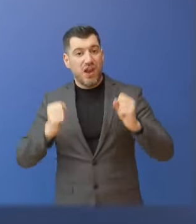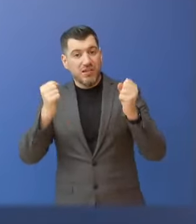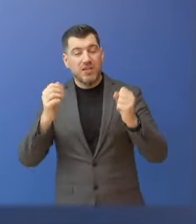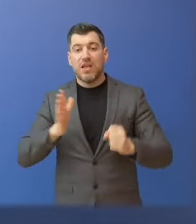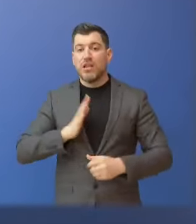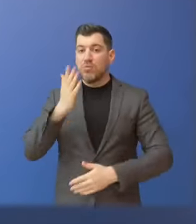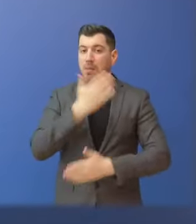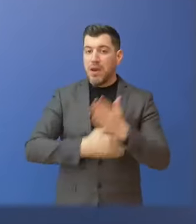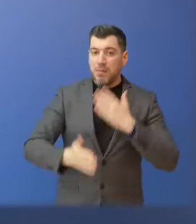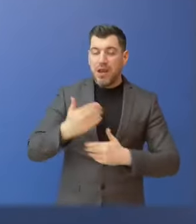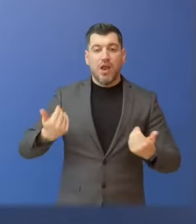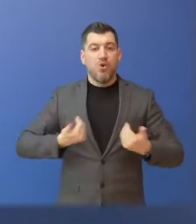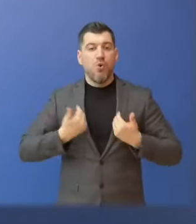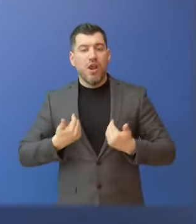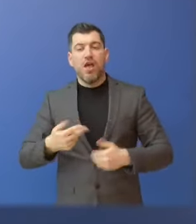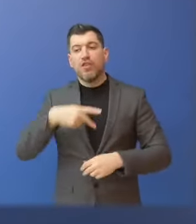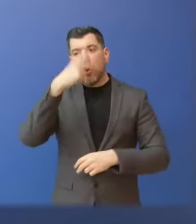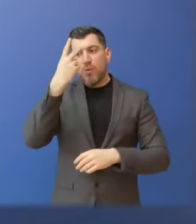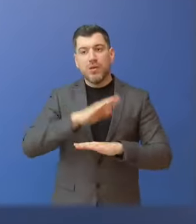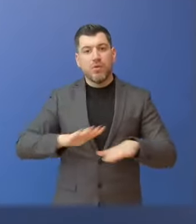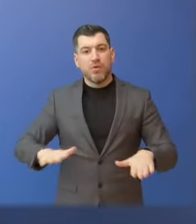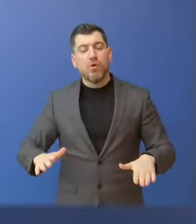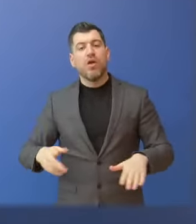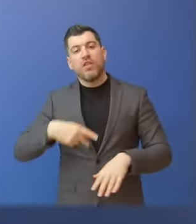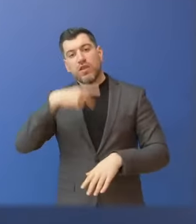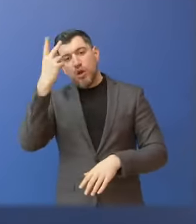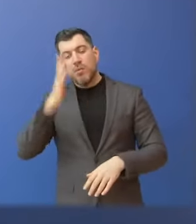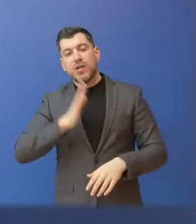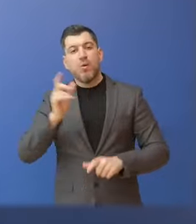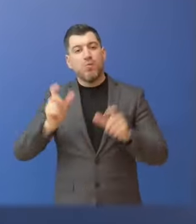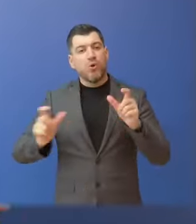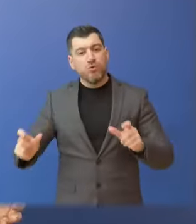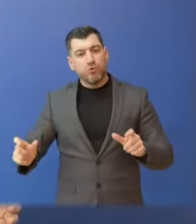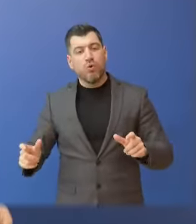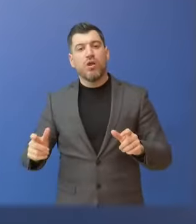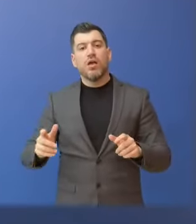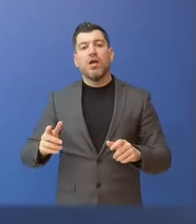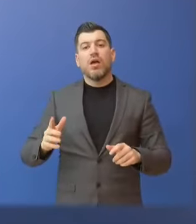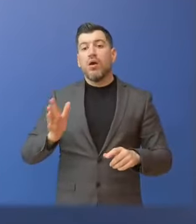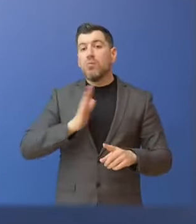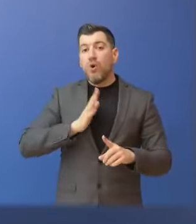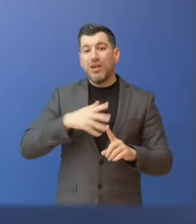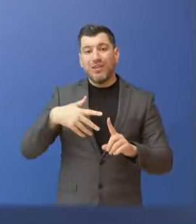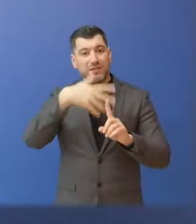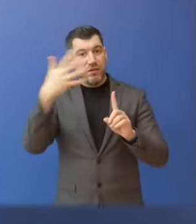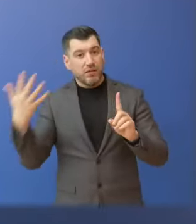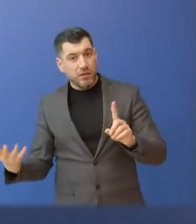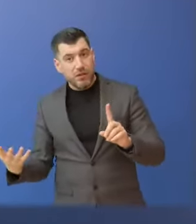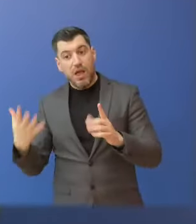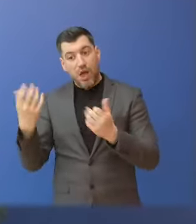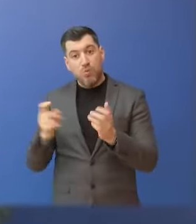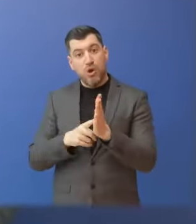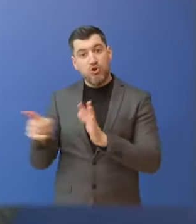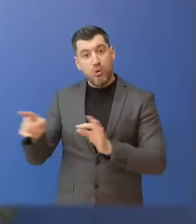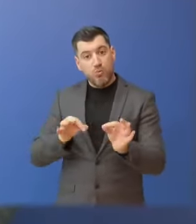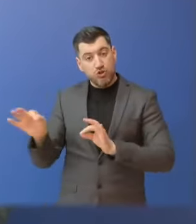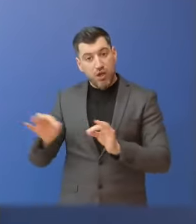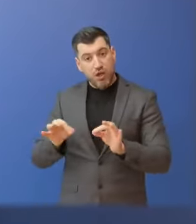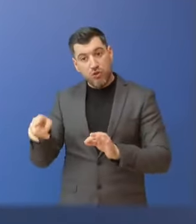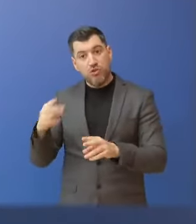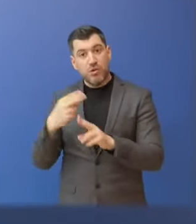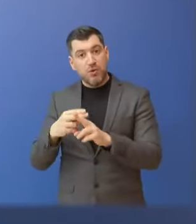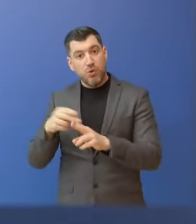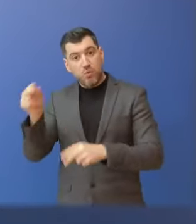νεολαία για τα δικαιώματα του παιδιού για τα δικαιώματα των πολιτών lat plus έχουμε ένα πολύ σημαντικό νομοσχέδιο το θα ψηφιστεί τις επόμενες